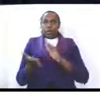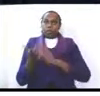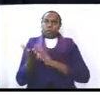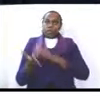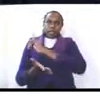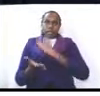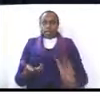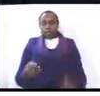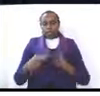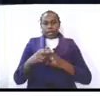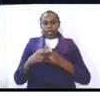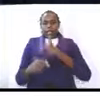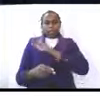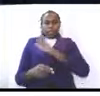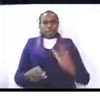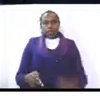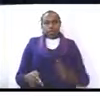Msifuni Bwana.